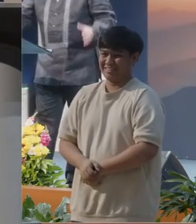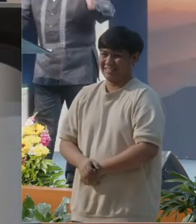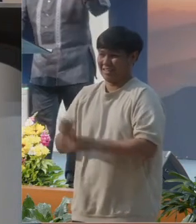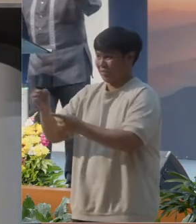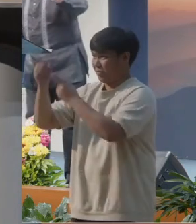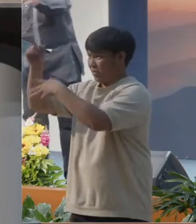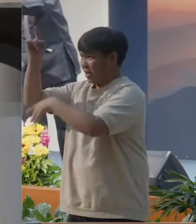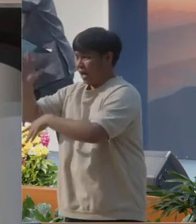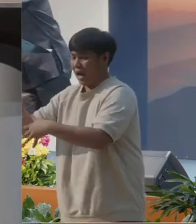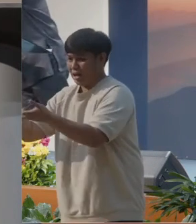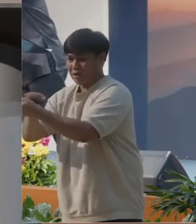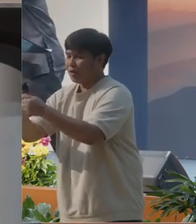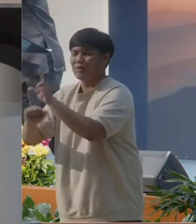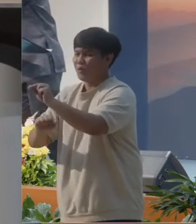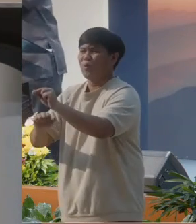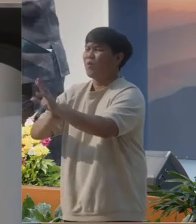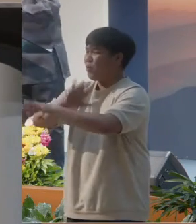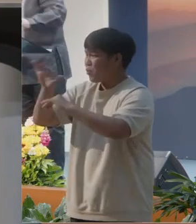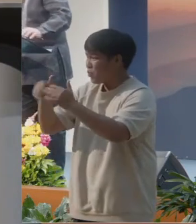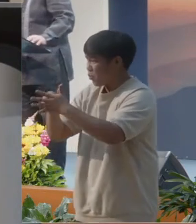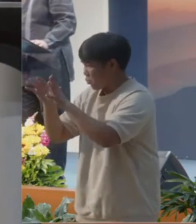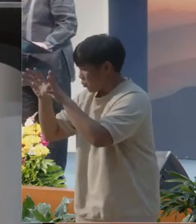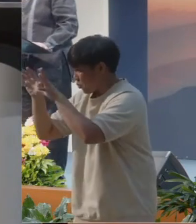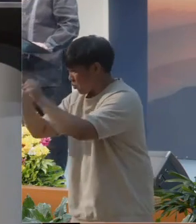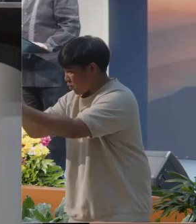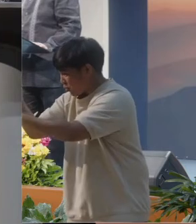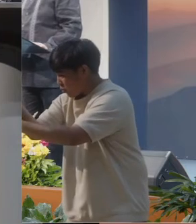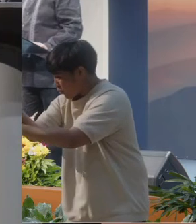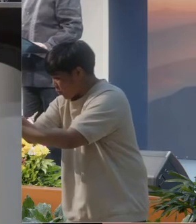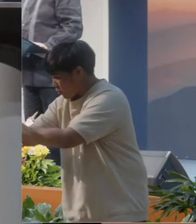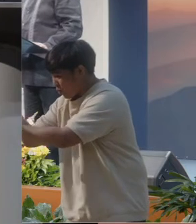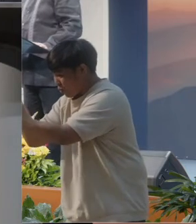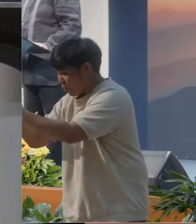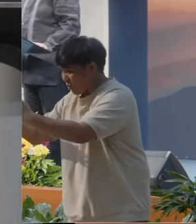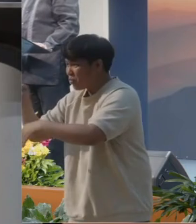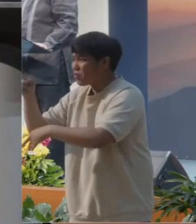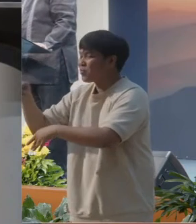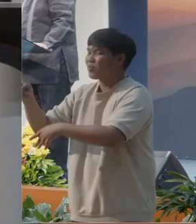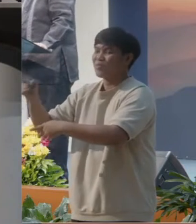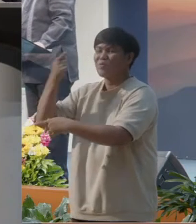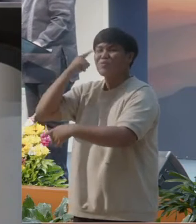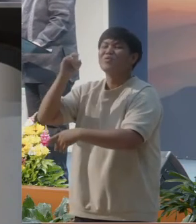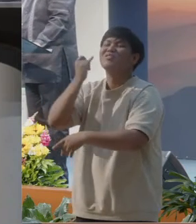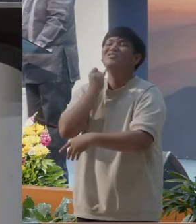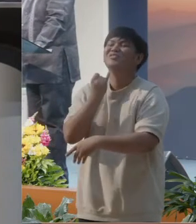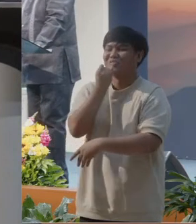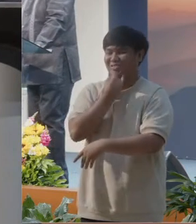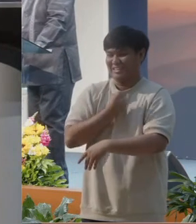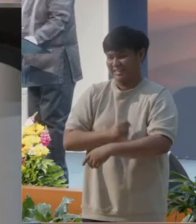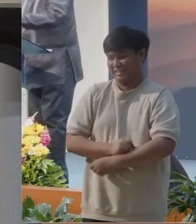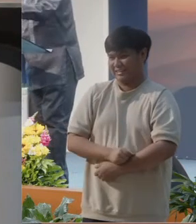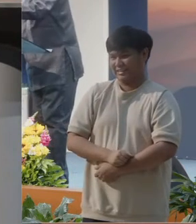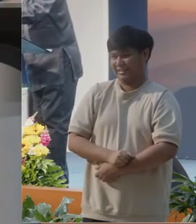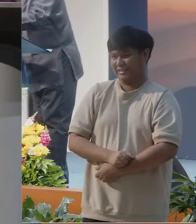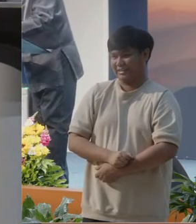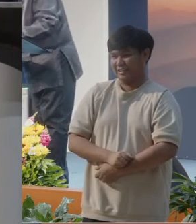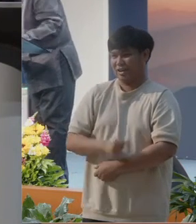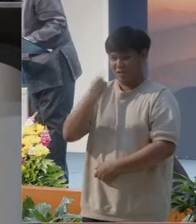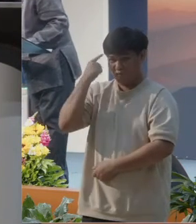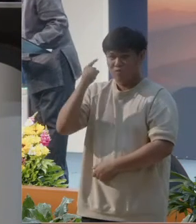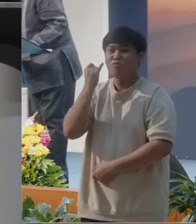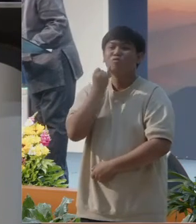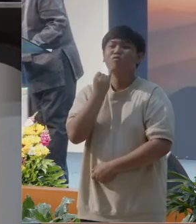Panginoon. Sa inyo lahat ng maiiwan na maaari ninyong kunin. Na mga kayamanan na maiiwan. Sa inyo